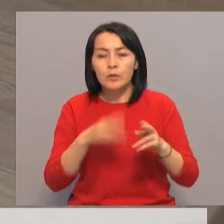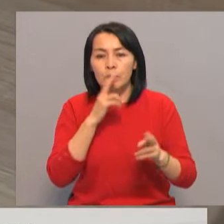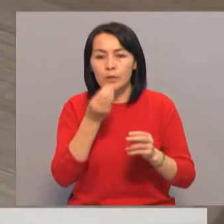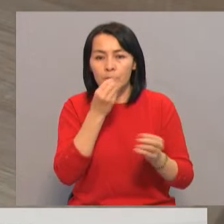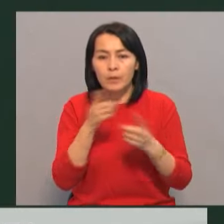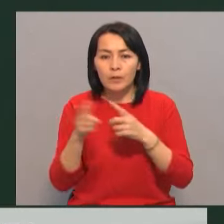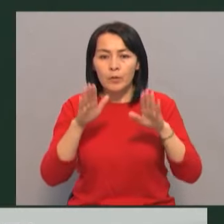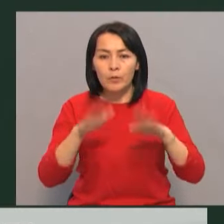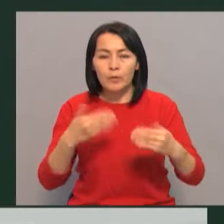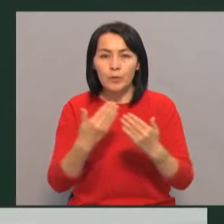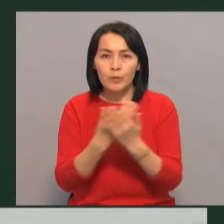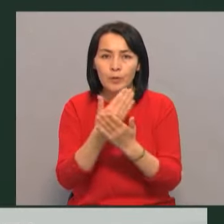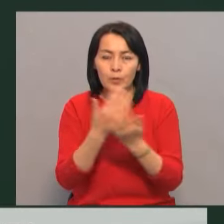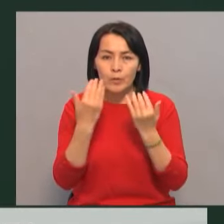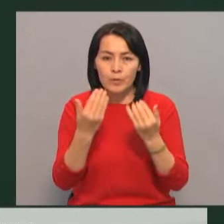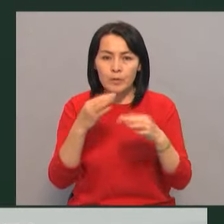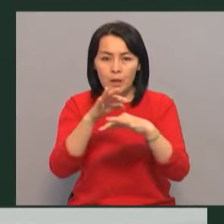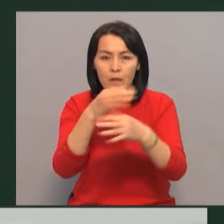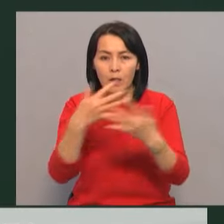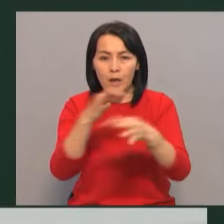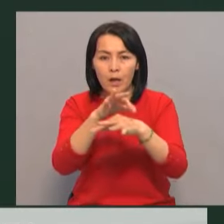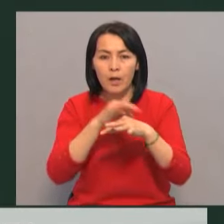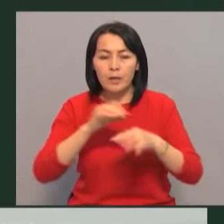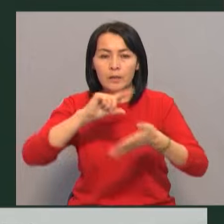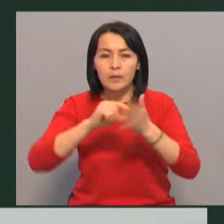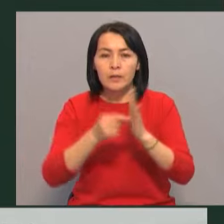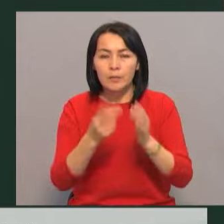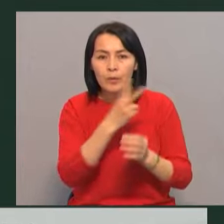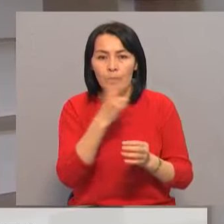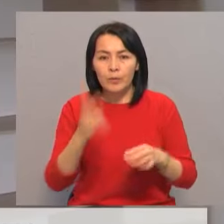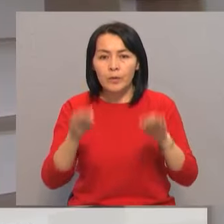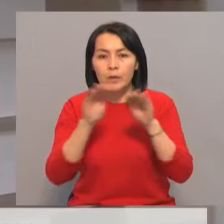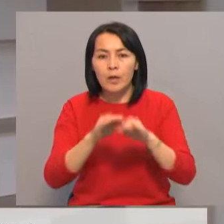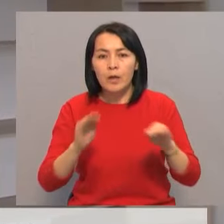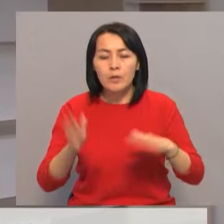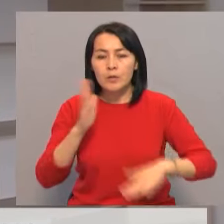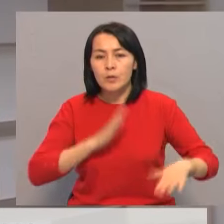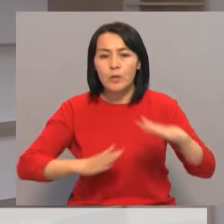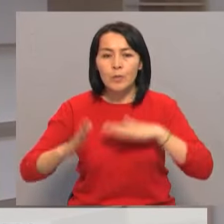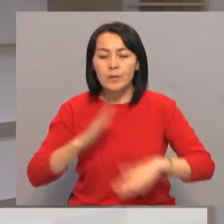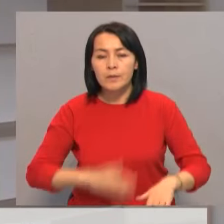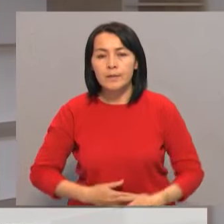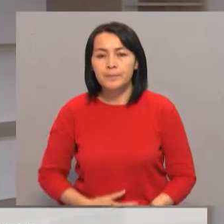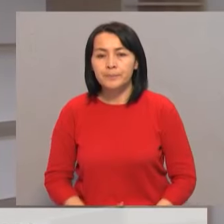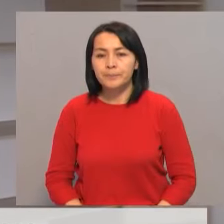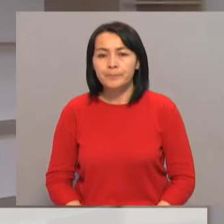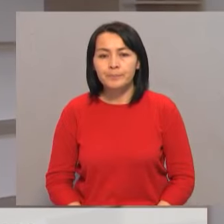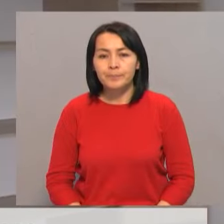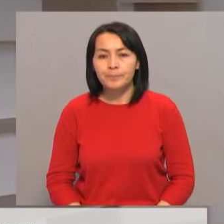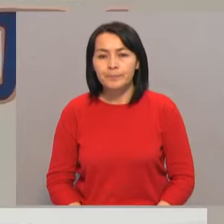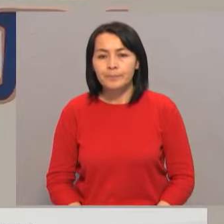бар. Заманауи технологиялармен жабдықталған сынып бөлмелерін көрген шәкірттердің қуанышында шек